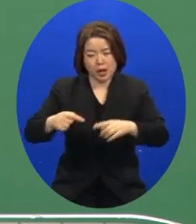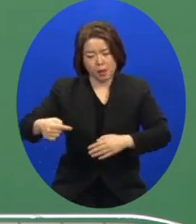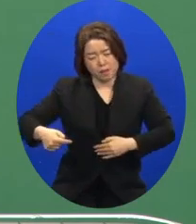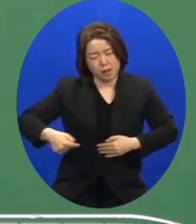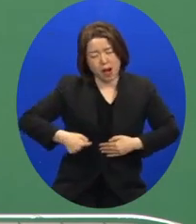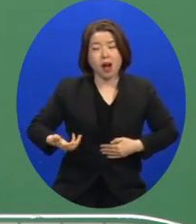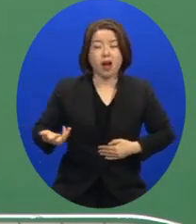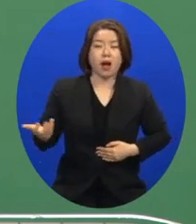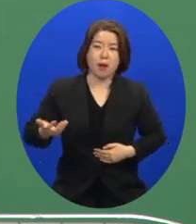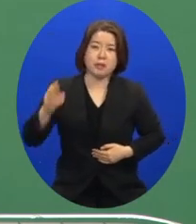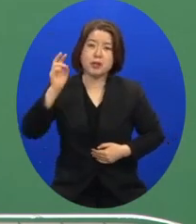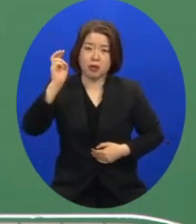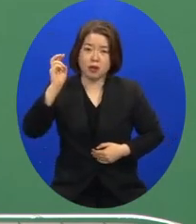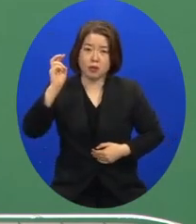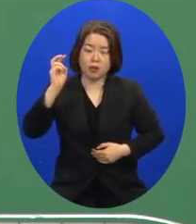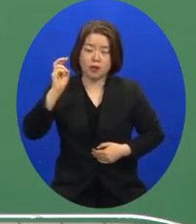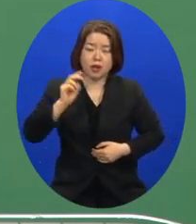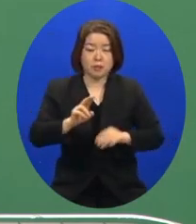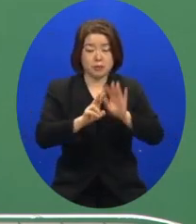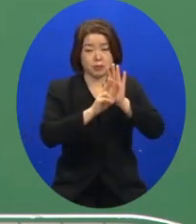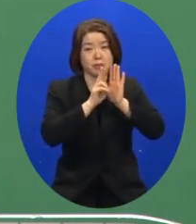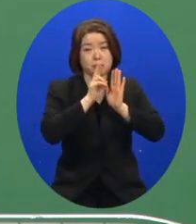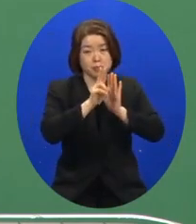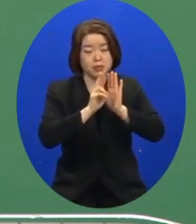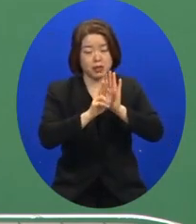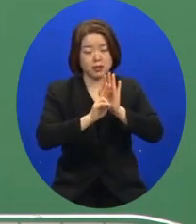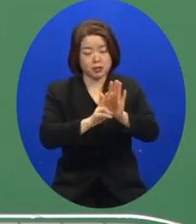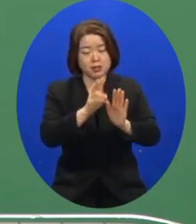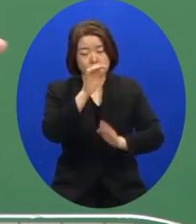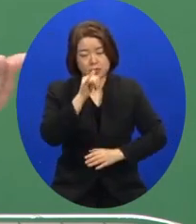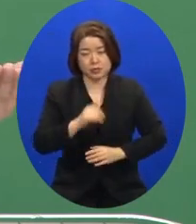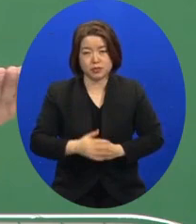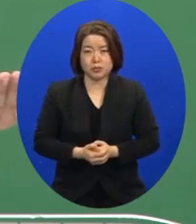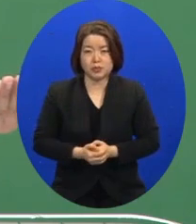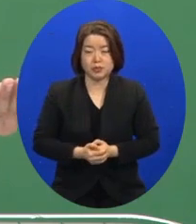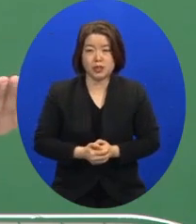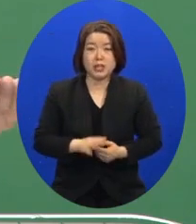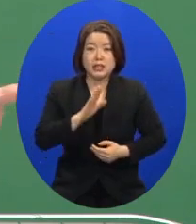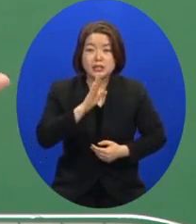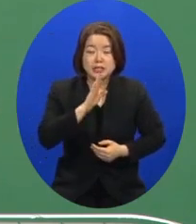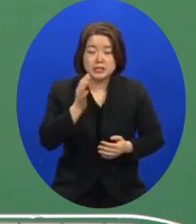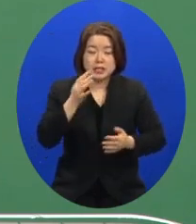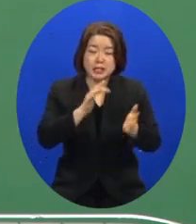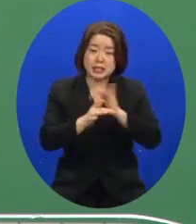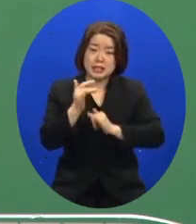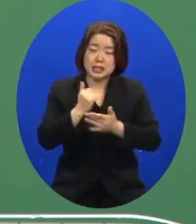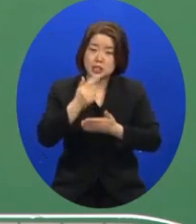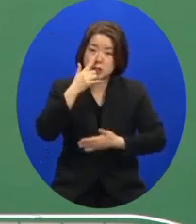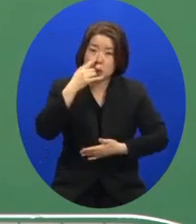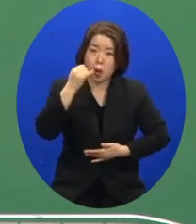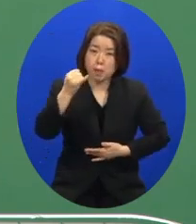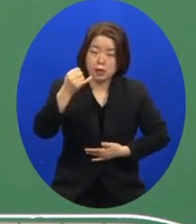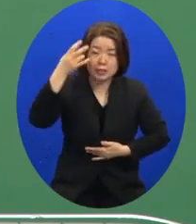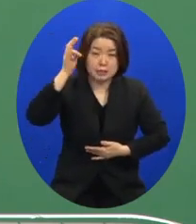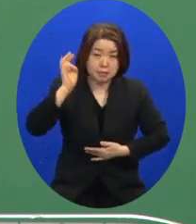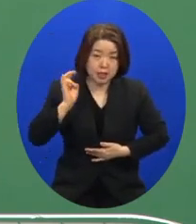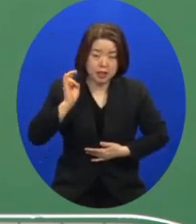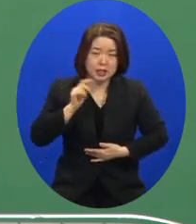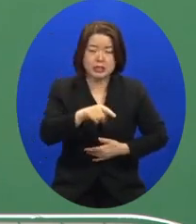것이라 그렇게 예언하였어요. 실제로 예수님의 어머니 마리아는 그런 고통을